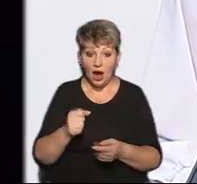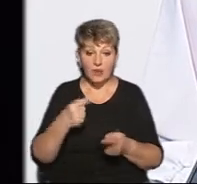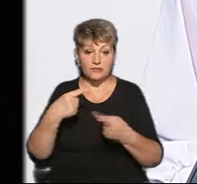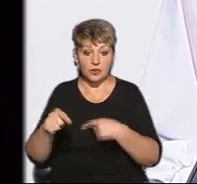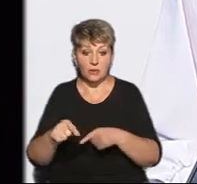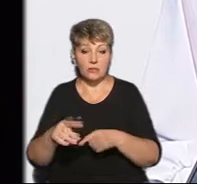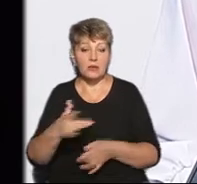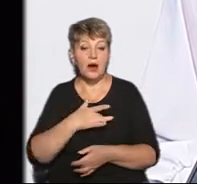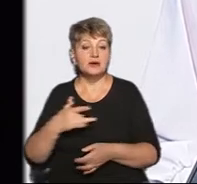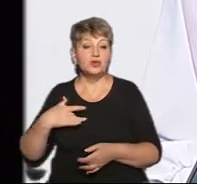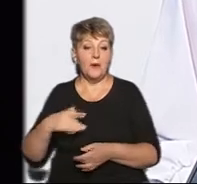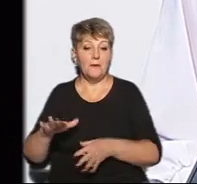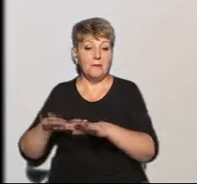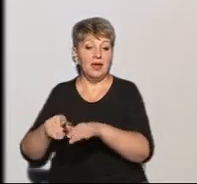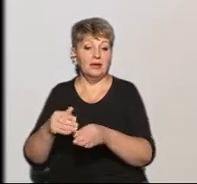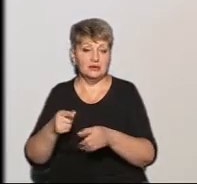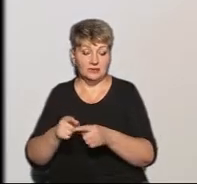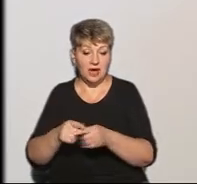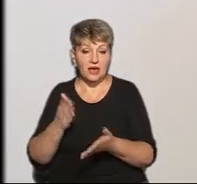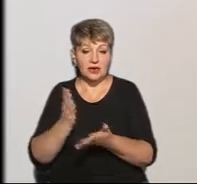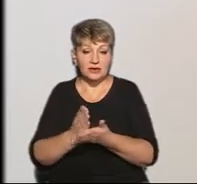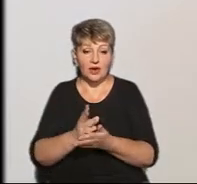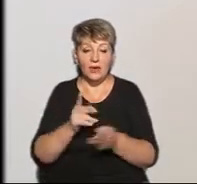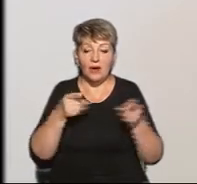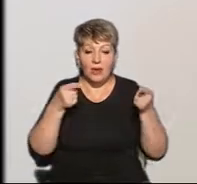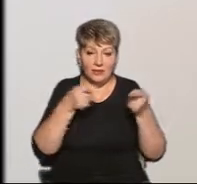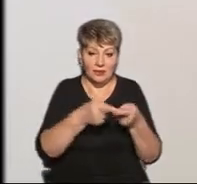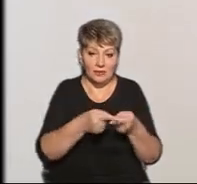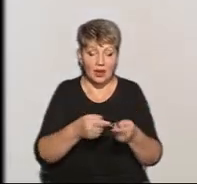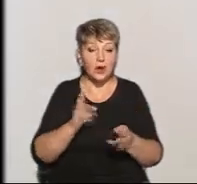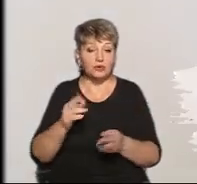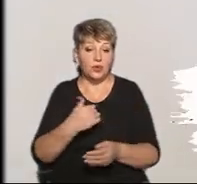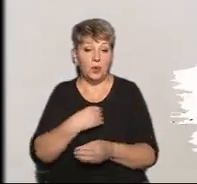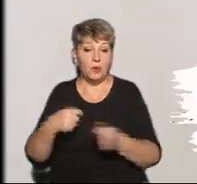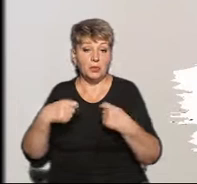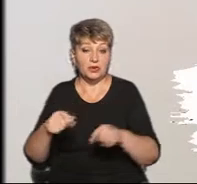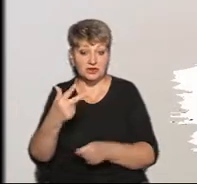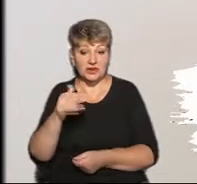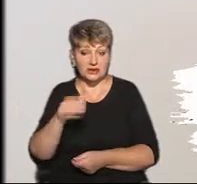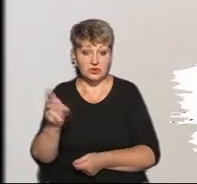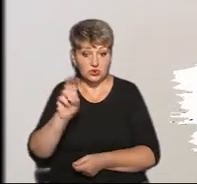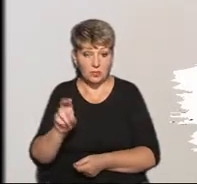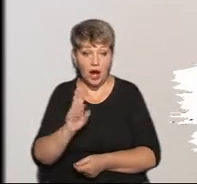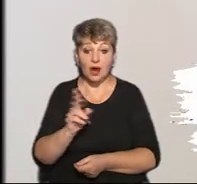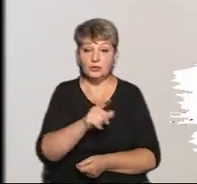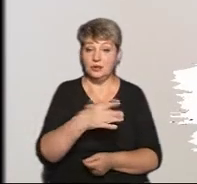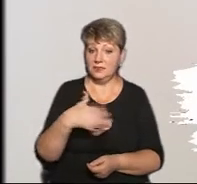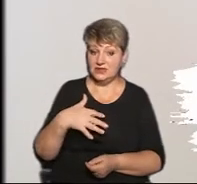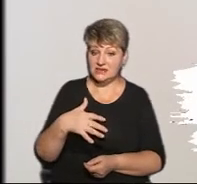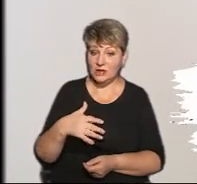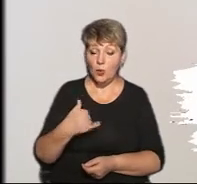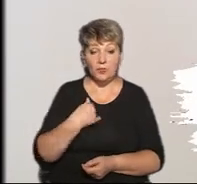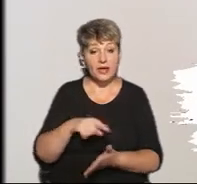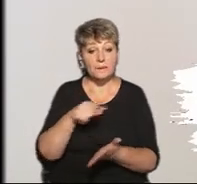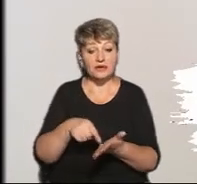Соснівці. Хтось там, якщо захоче ту землю продати, він отримує, умовно кажучи, там $3000, а хтось 50. І от мене